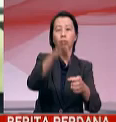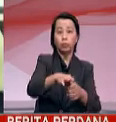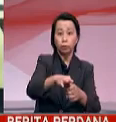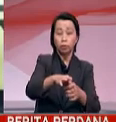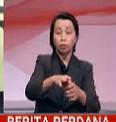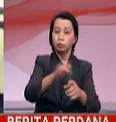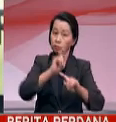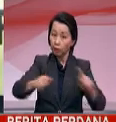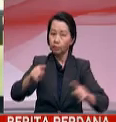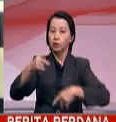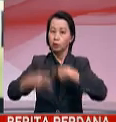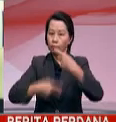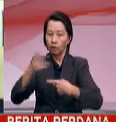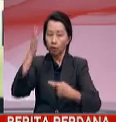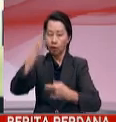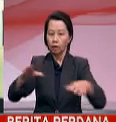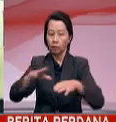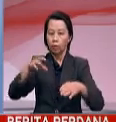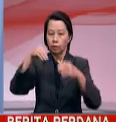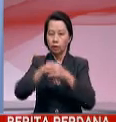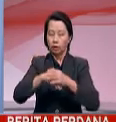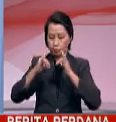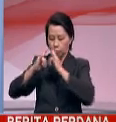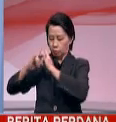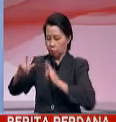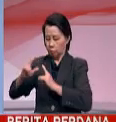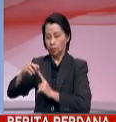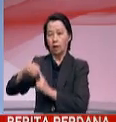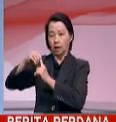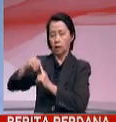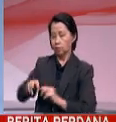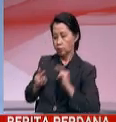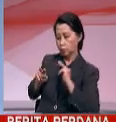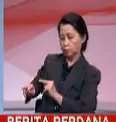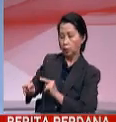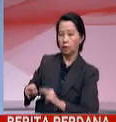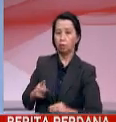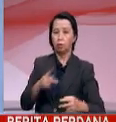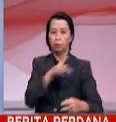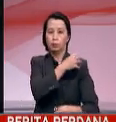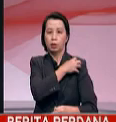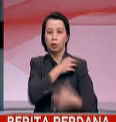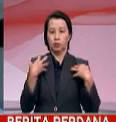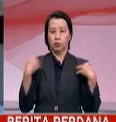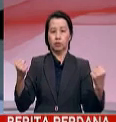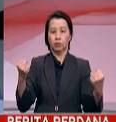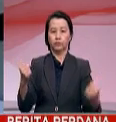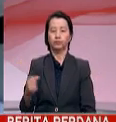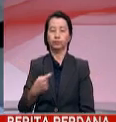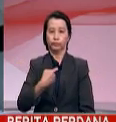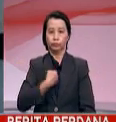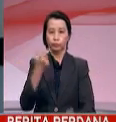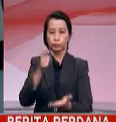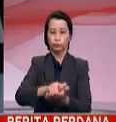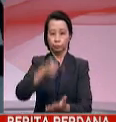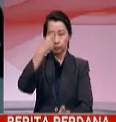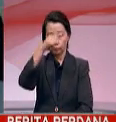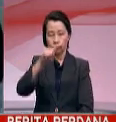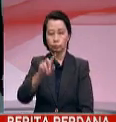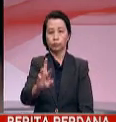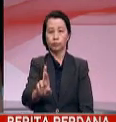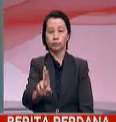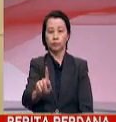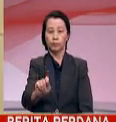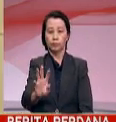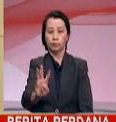Bagaimanapun, proses pengundian akan dibuat di dalam khemah khas yang dipantau pegawai kesihatan. Andy Reza Rohadian, Berita RTM.